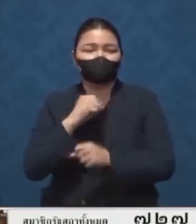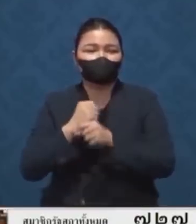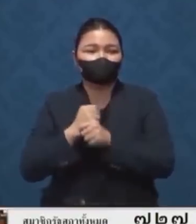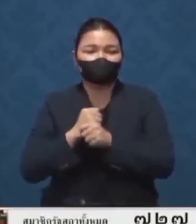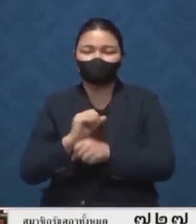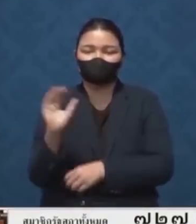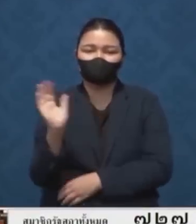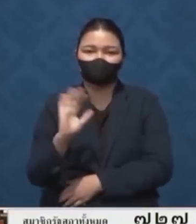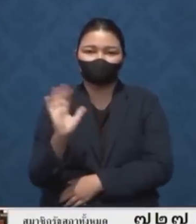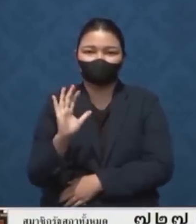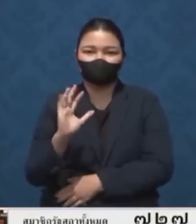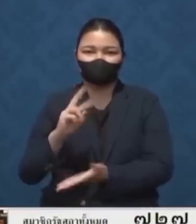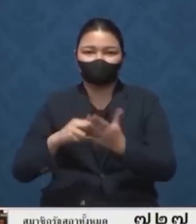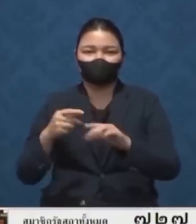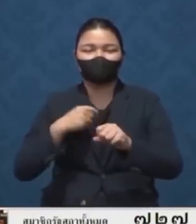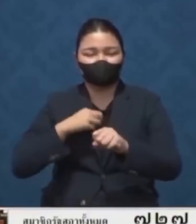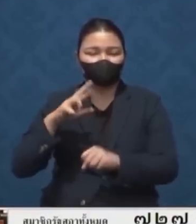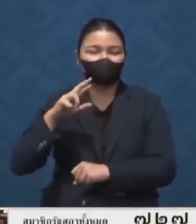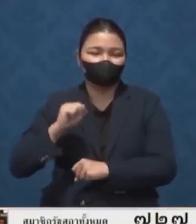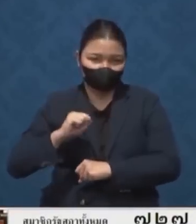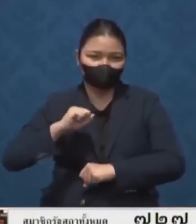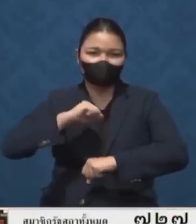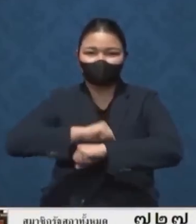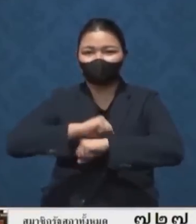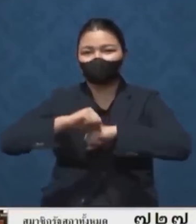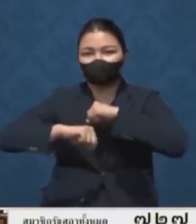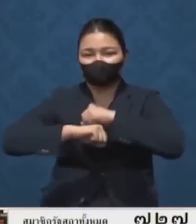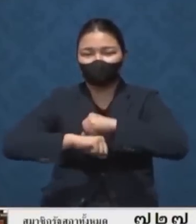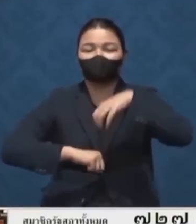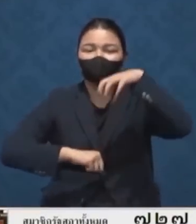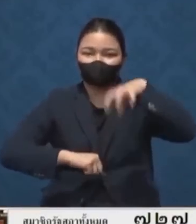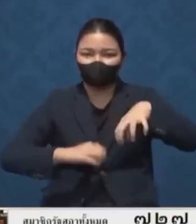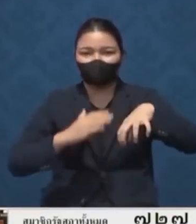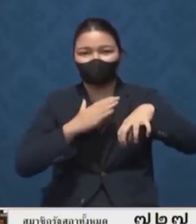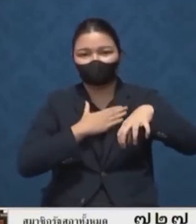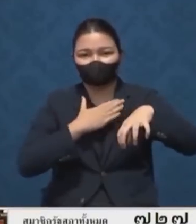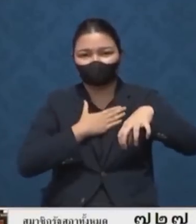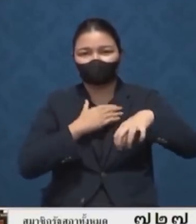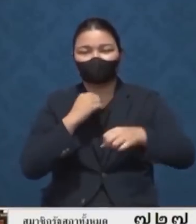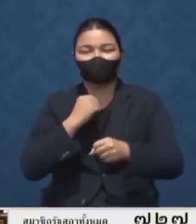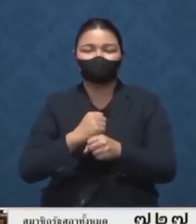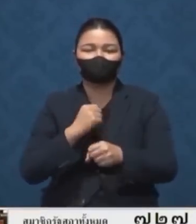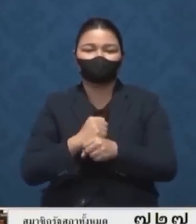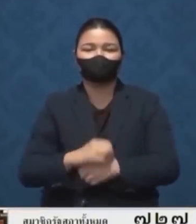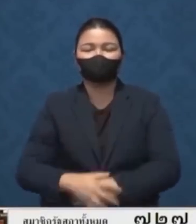กองเป็นผู้สร้างสภานายกไม่ได้อยู่ที่เรา